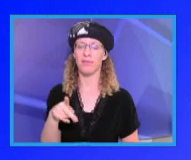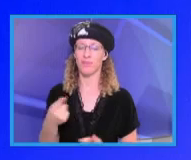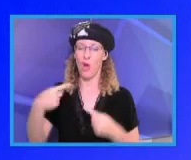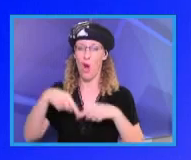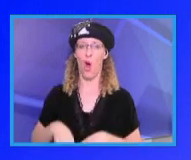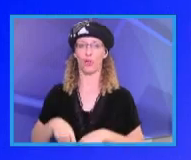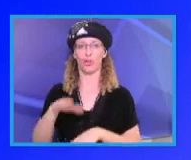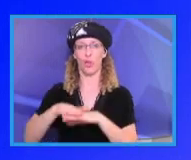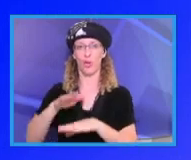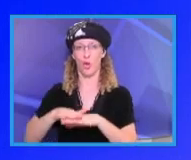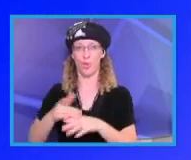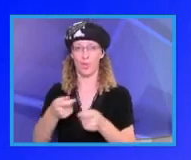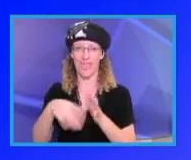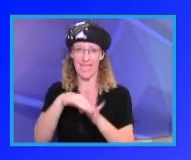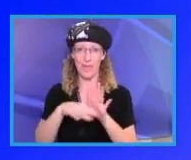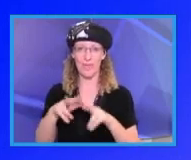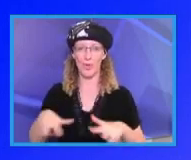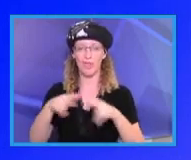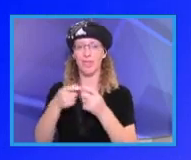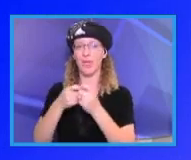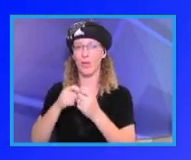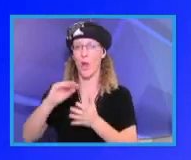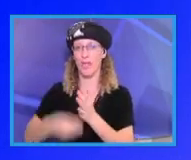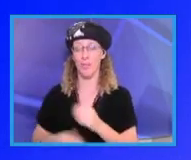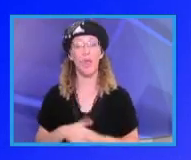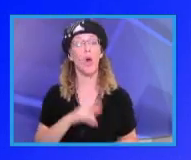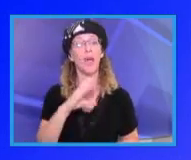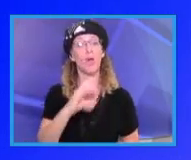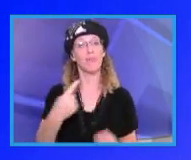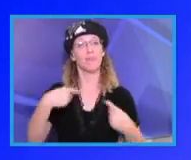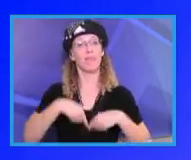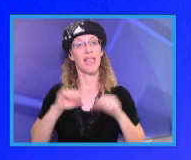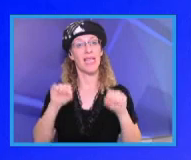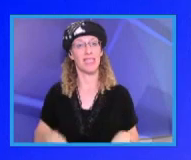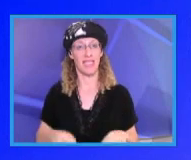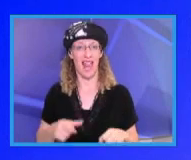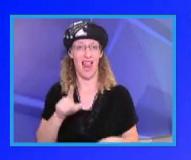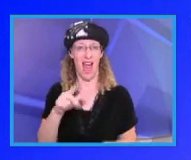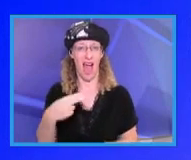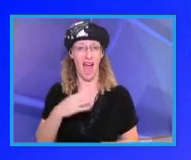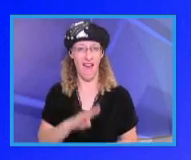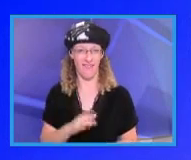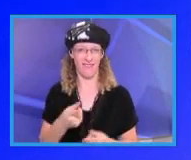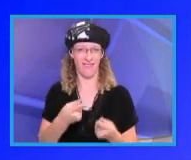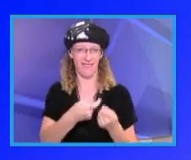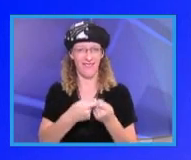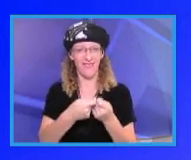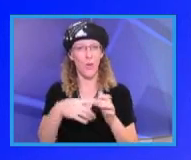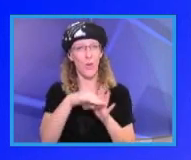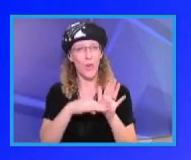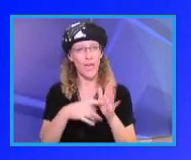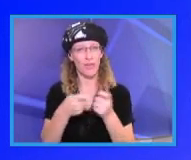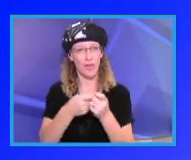מדיניות ציבורית בארגון חותם. רועי כהן, נשיא להב, לשכת ארגוני העצמאים, יהיה כאן עוד מעט לדבר על חוקים שקידם